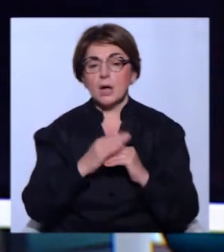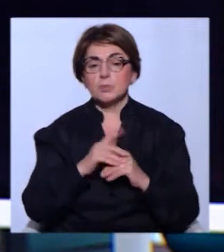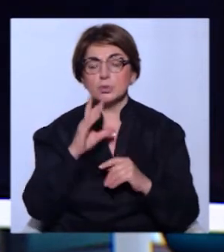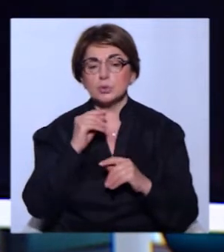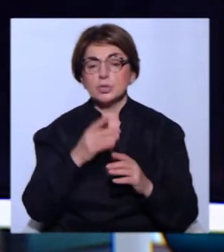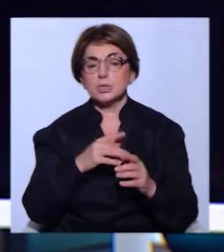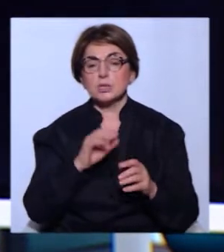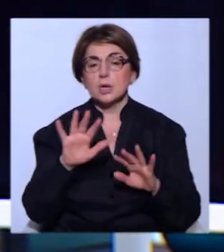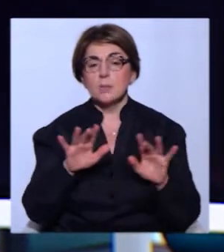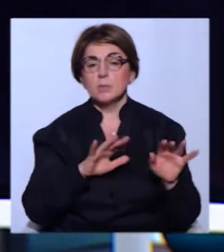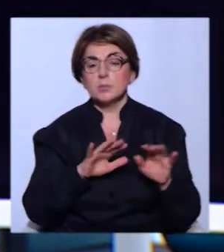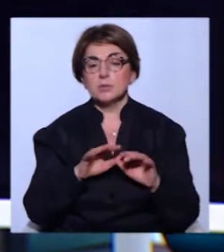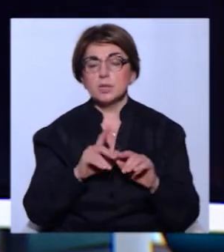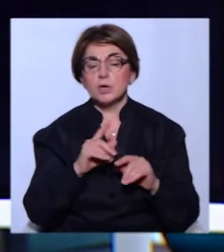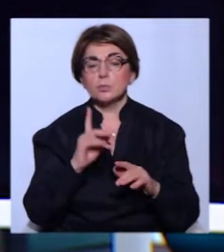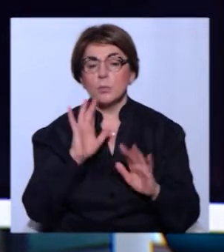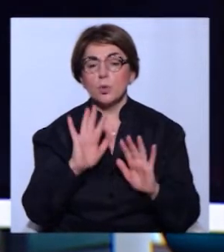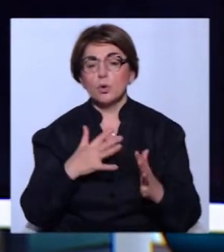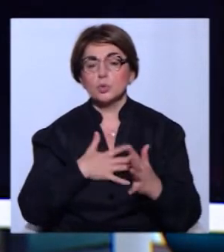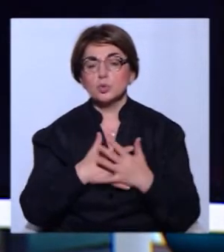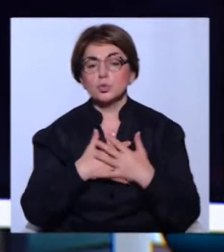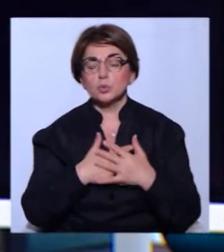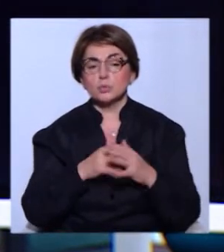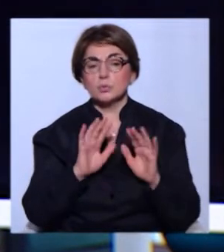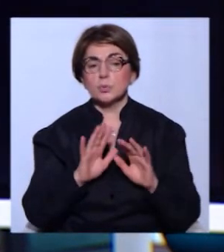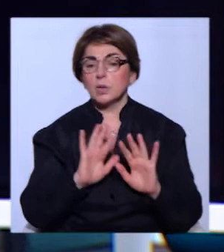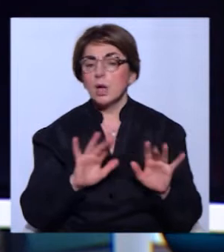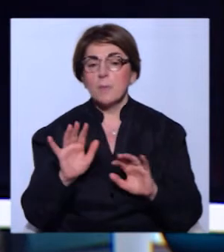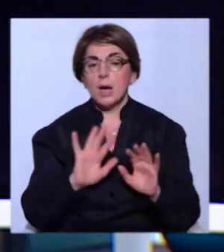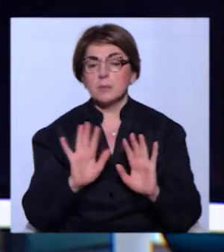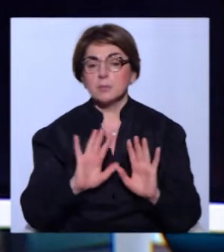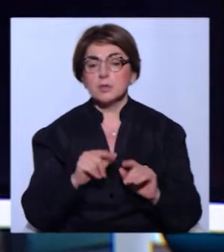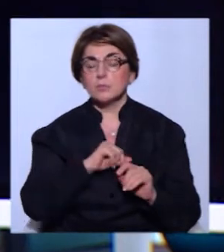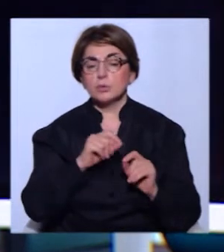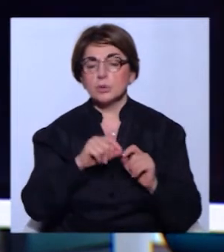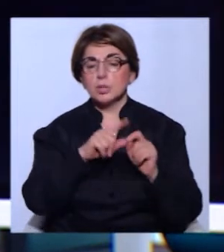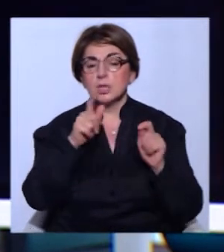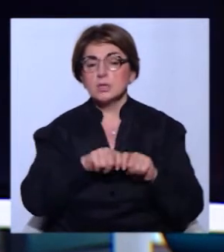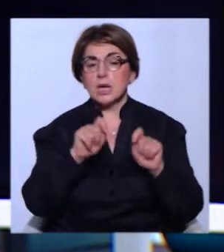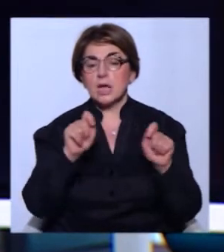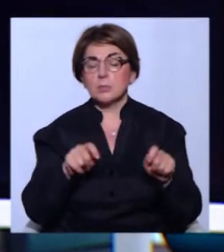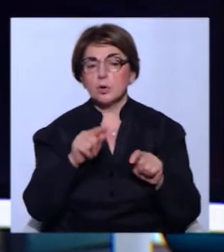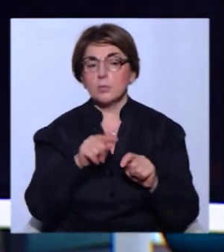როდესაც მიმდინარეობს მხოლოდ სუნთქვის პროცესი და არ მიმდინარეობს ფოტოსინთეზის პროცესი.